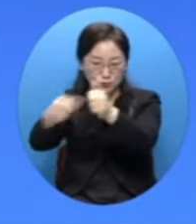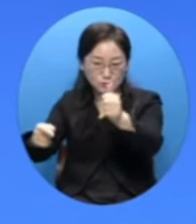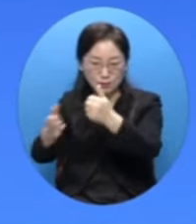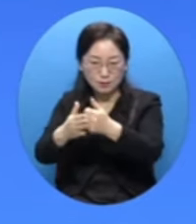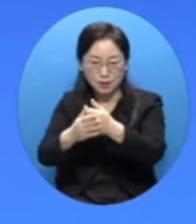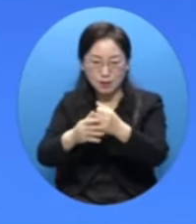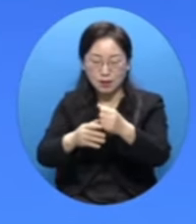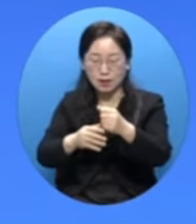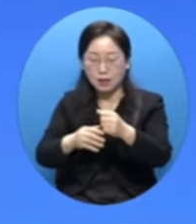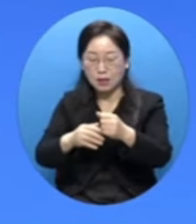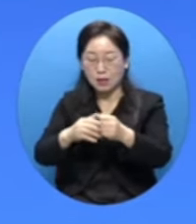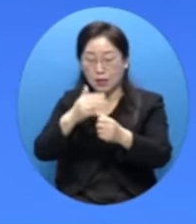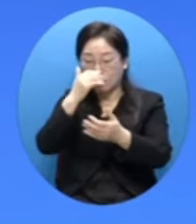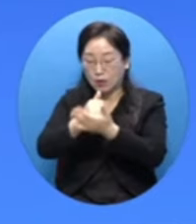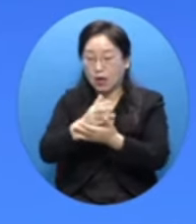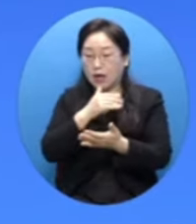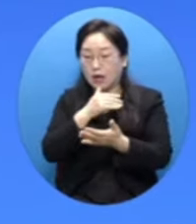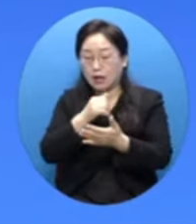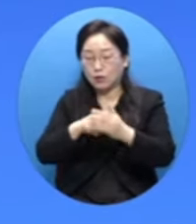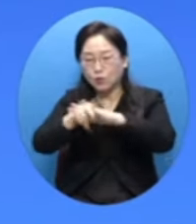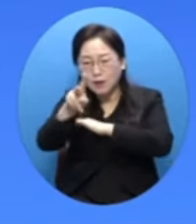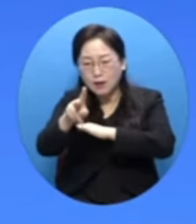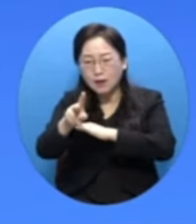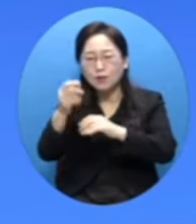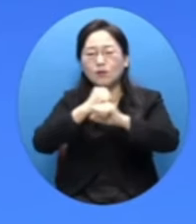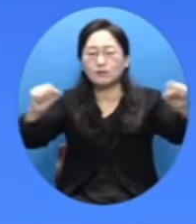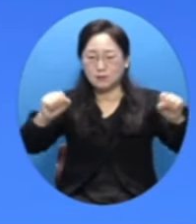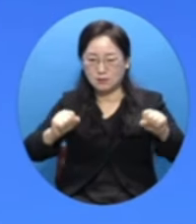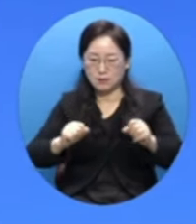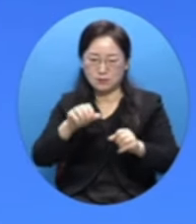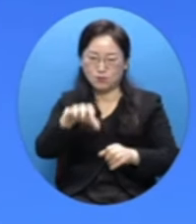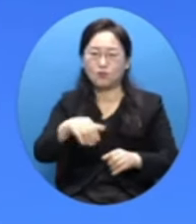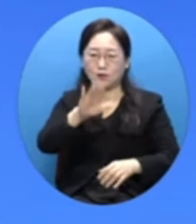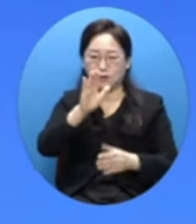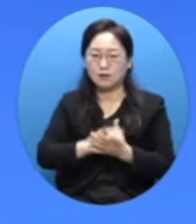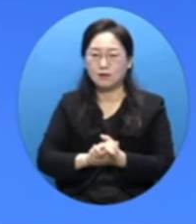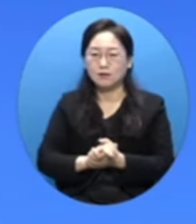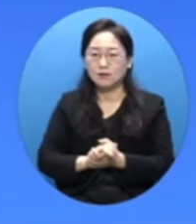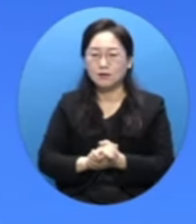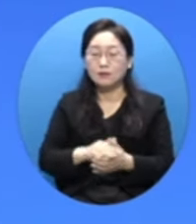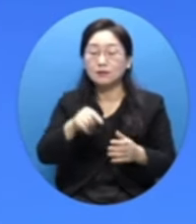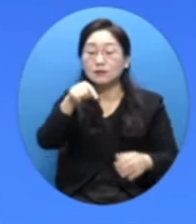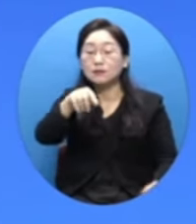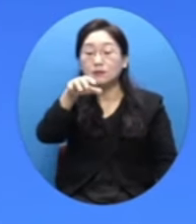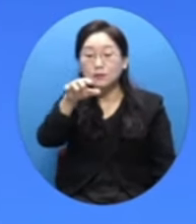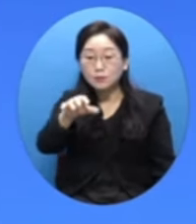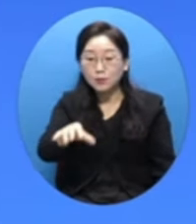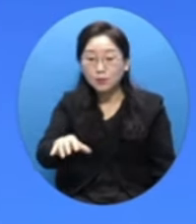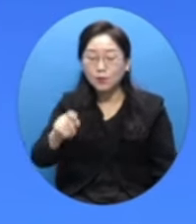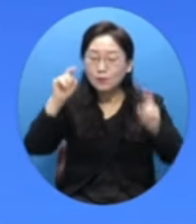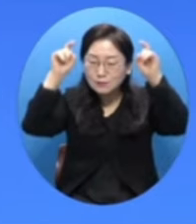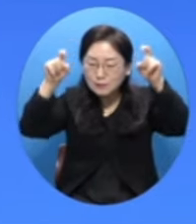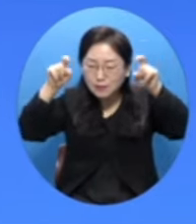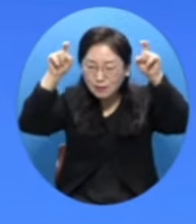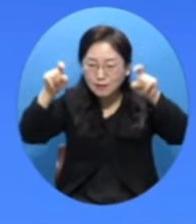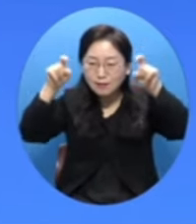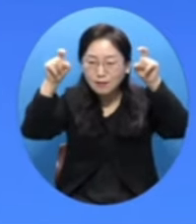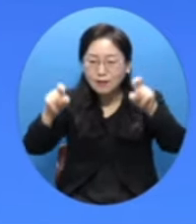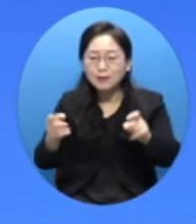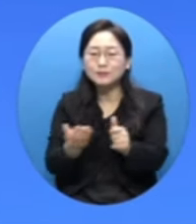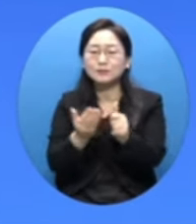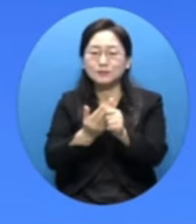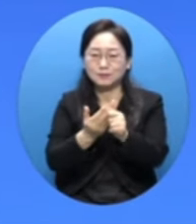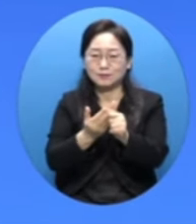피신하여 거친 광야에 내던져진 것입니다. 그것에서 양을 돌보는